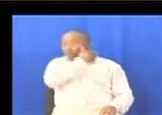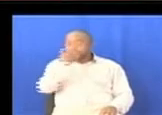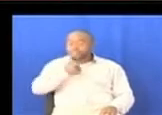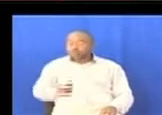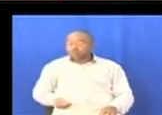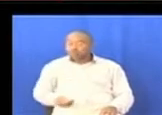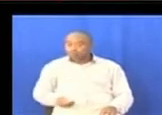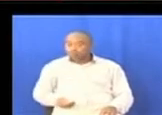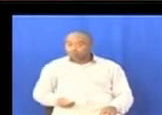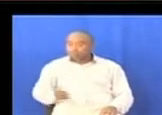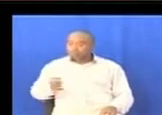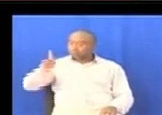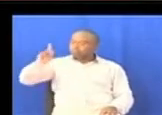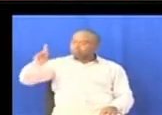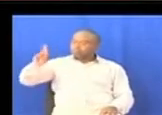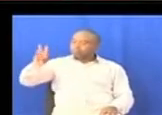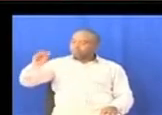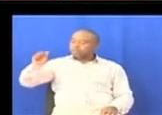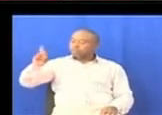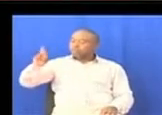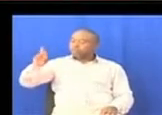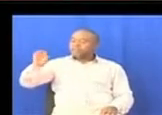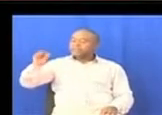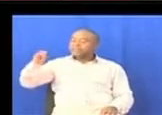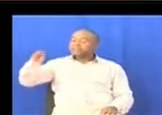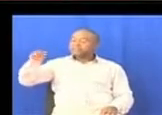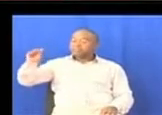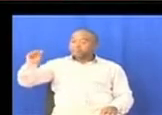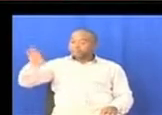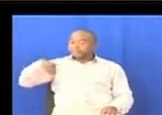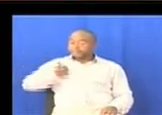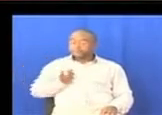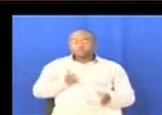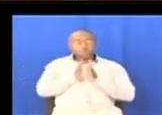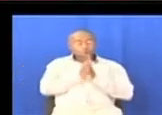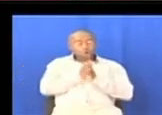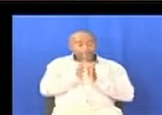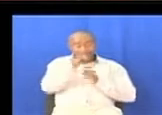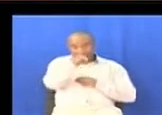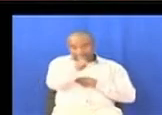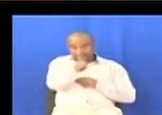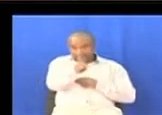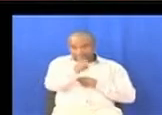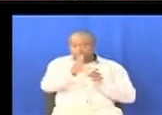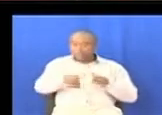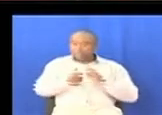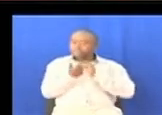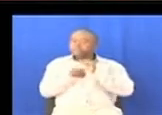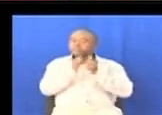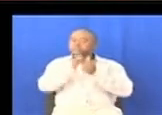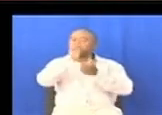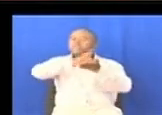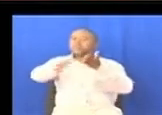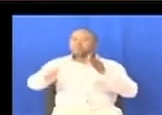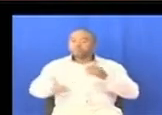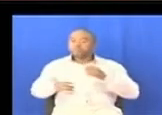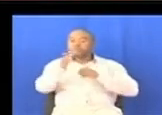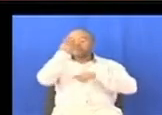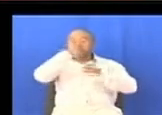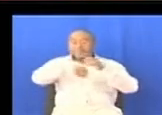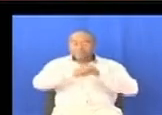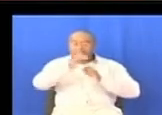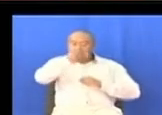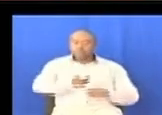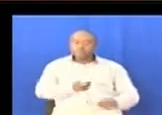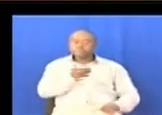tunafunga, tukamaliza Kwaresma tukiombea jambo hili. Lakini cha ajabu, likaangukia kwenye